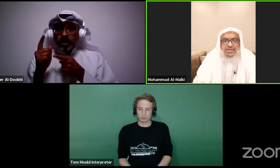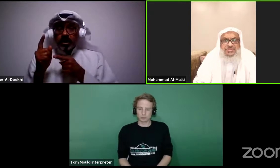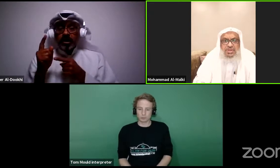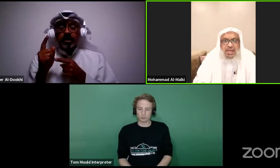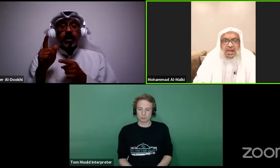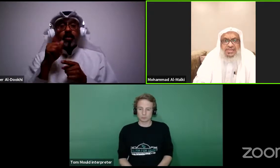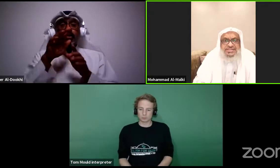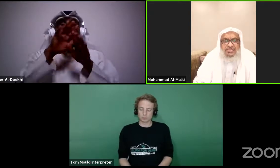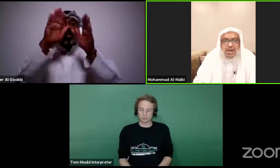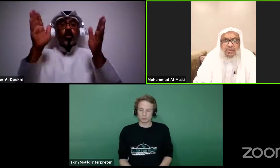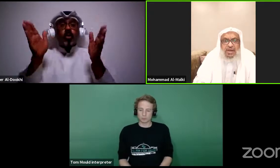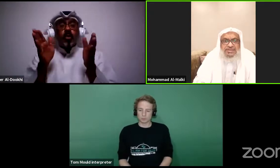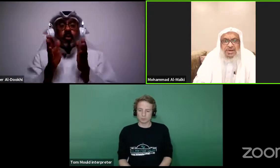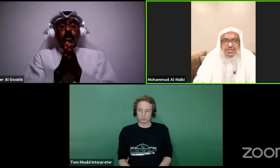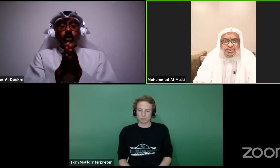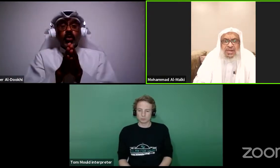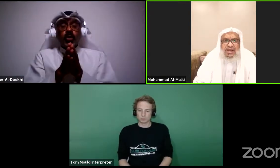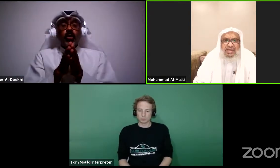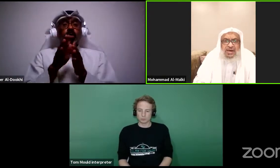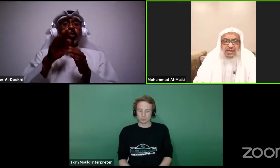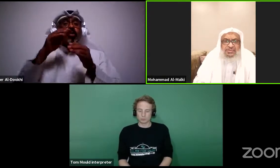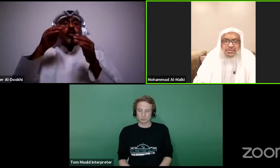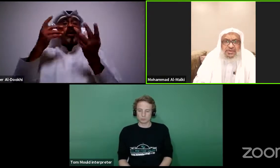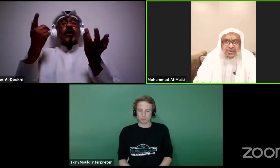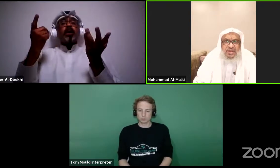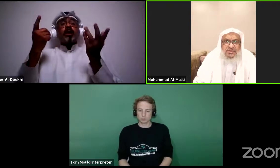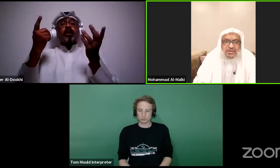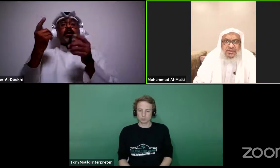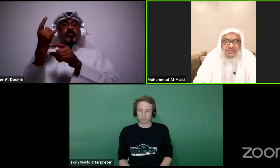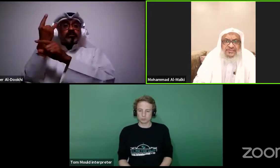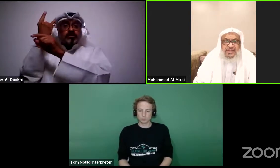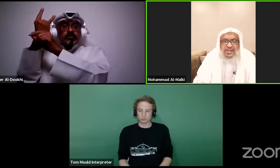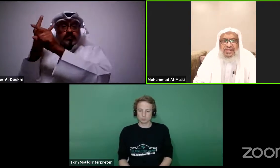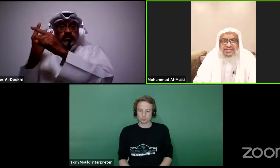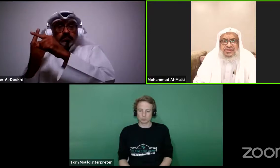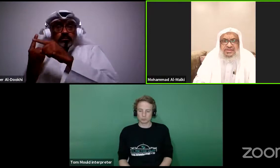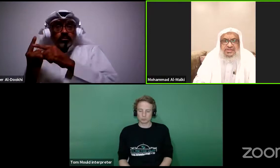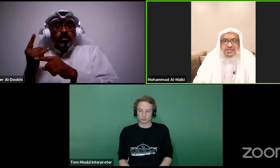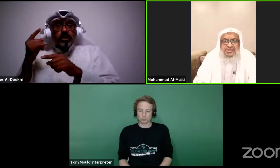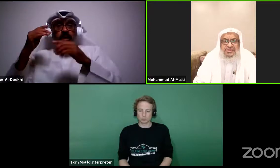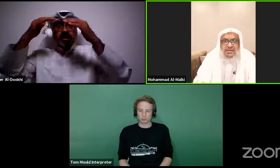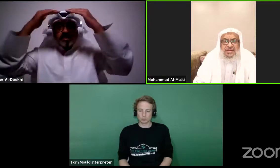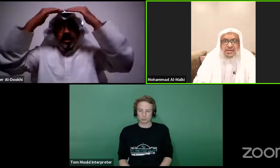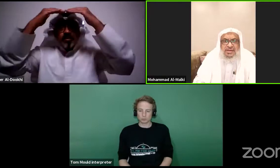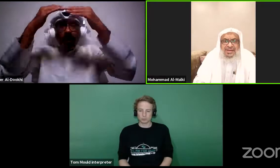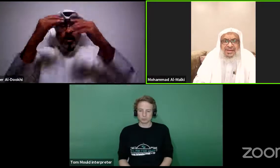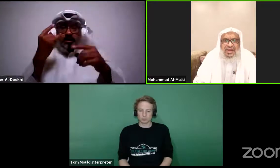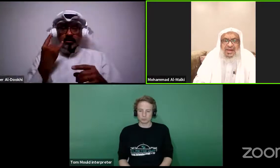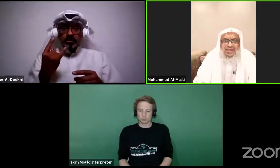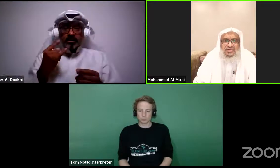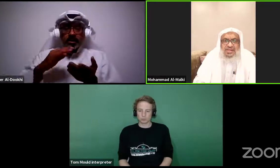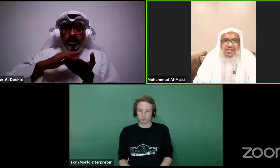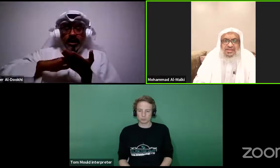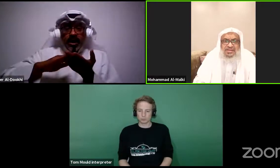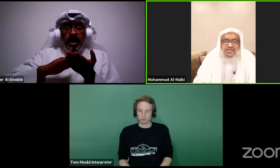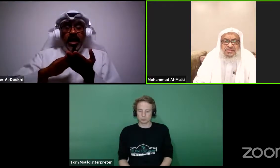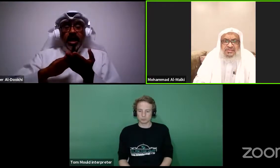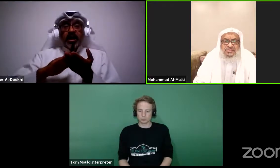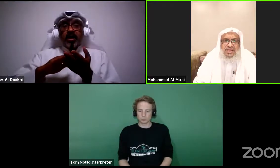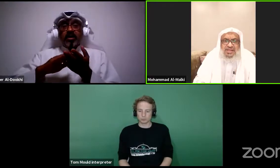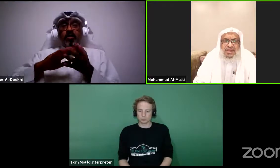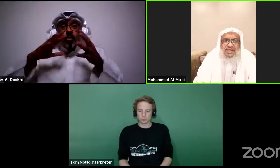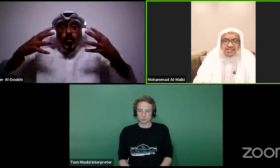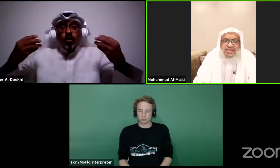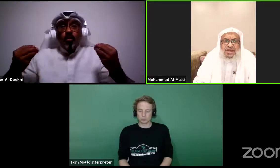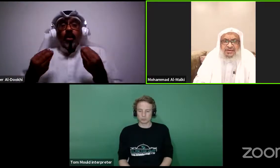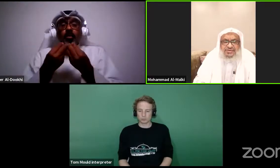يجتمع فيه صلحاء السماوات مع صلحاء الأرض في ليلة هي خير ليلة